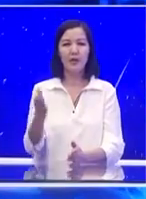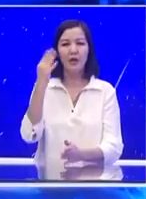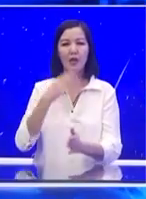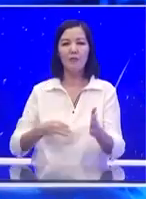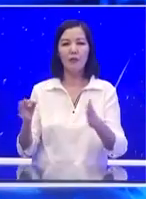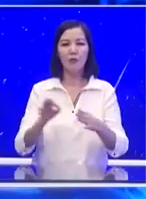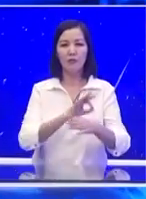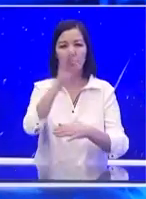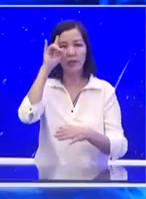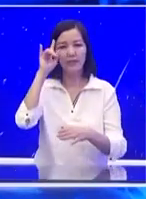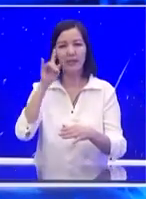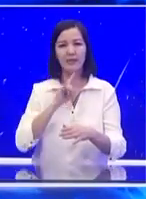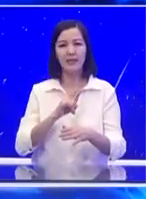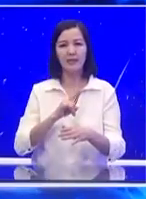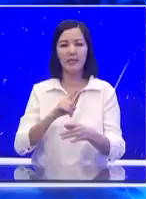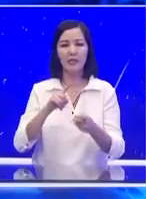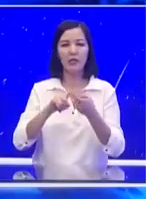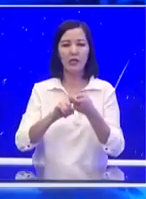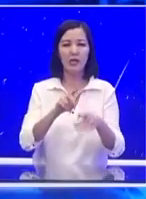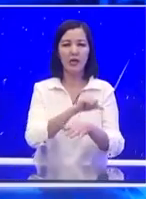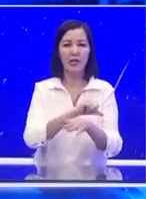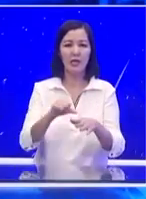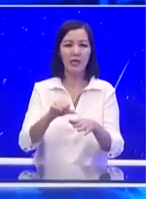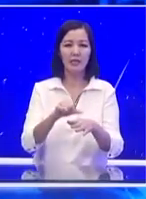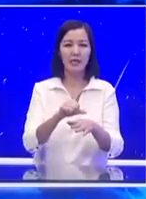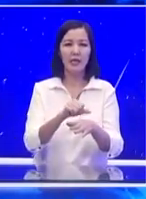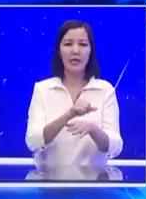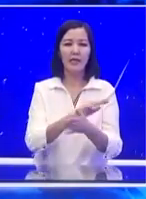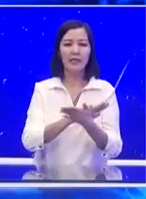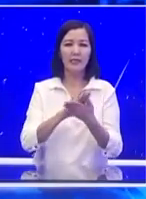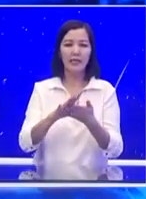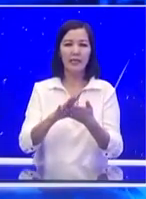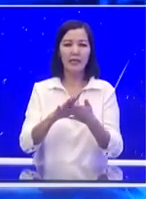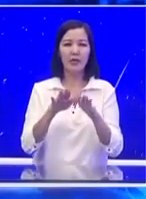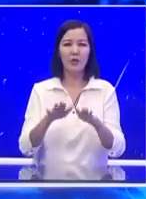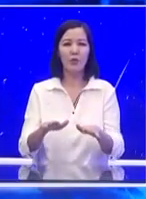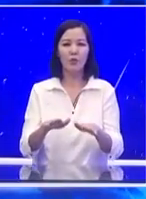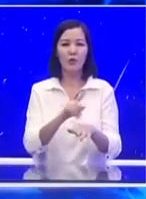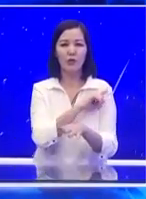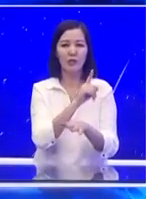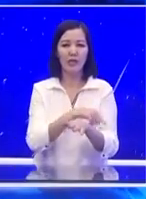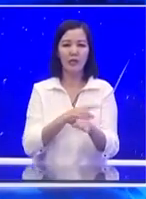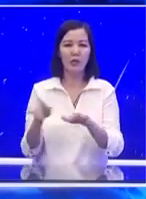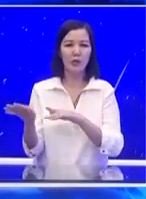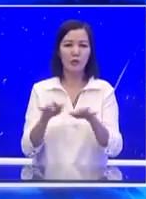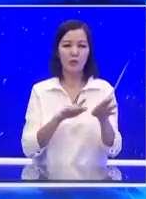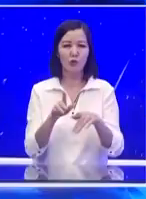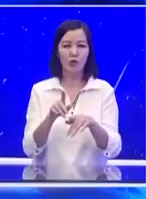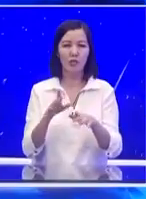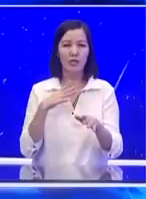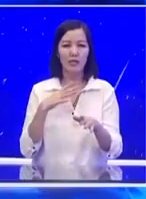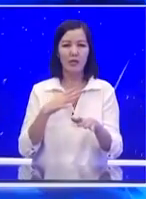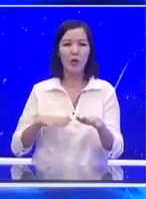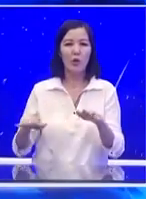Алматы облысының Шығыс Қазақстан мен Тоғысатын шекарасындағы санитарлық бекетте сақтық шаралары күшейтілді. Қазір онда өңір